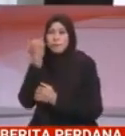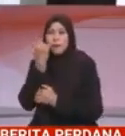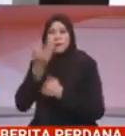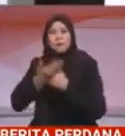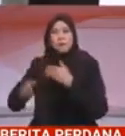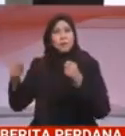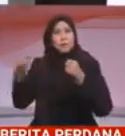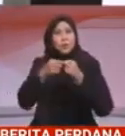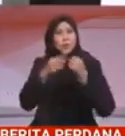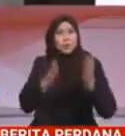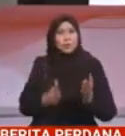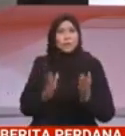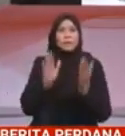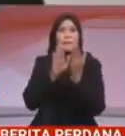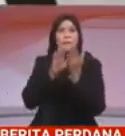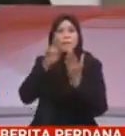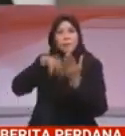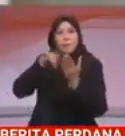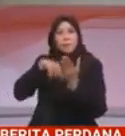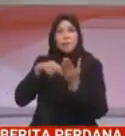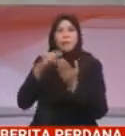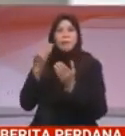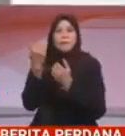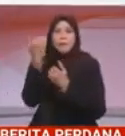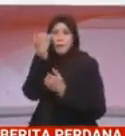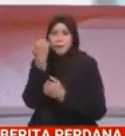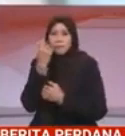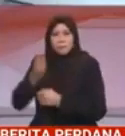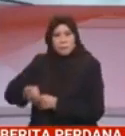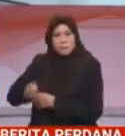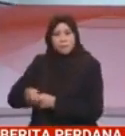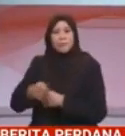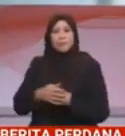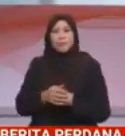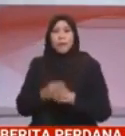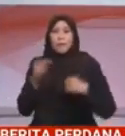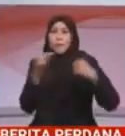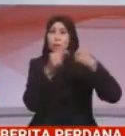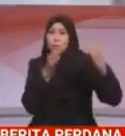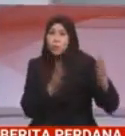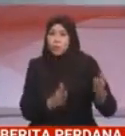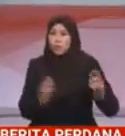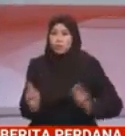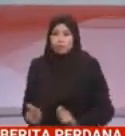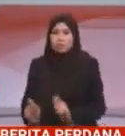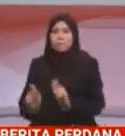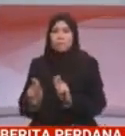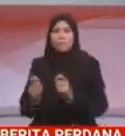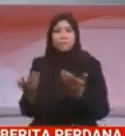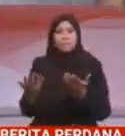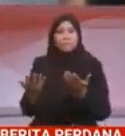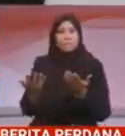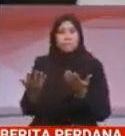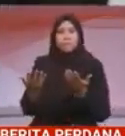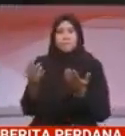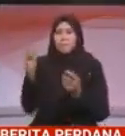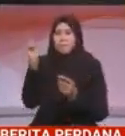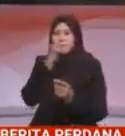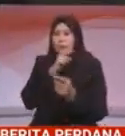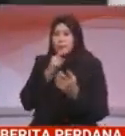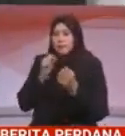dibacakan dihadapan Hakim Azman Ahmad mengikut perteduhan tertuduh telah mengambil tindakan memudaratkan